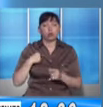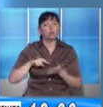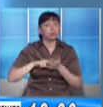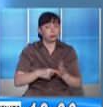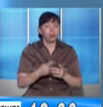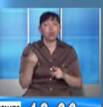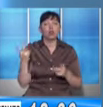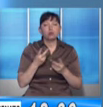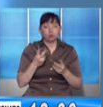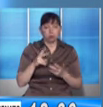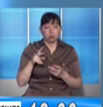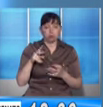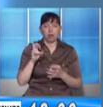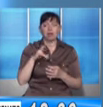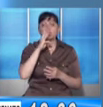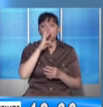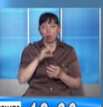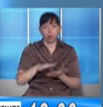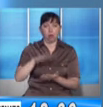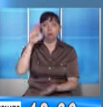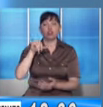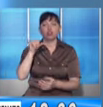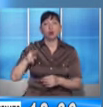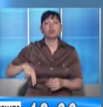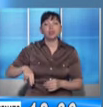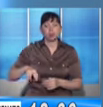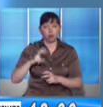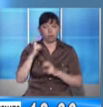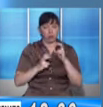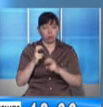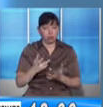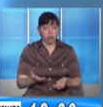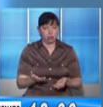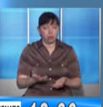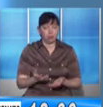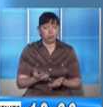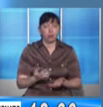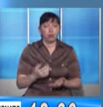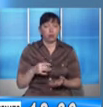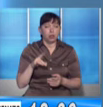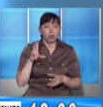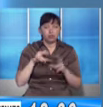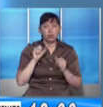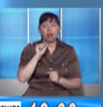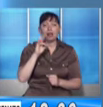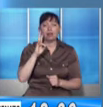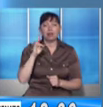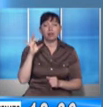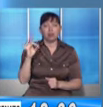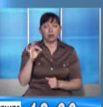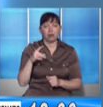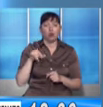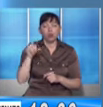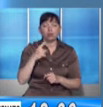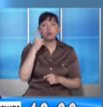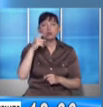salariile mari ale directorilor de întreprinderi. Și vreau să vă amintesc despre directorii ANR-ului, cel puțin, care au salarii de